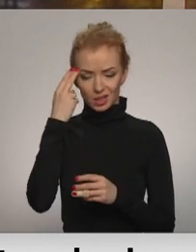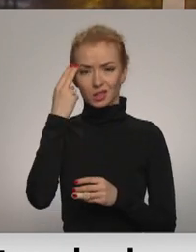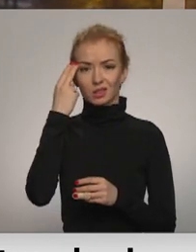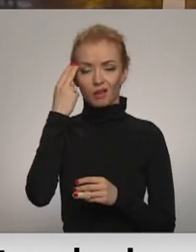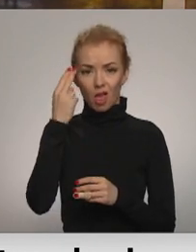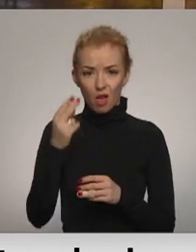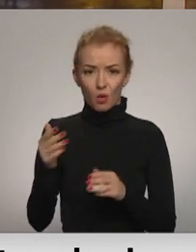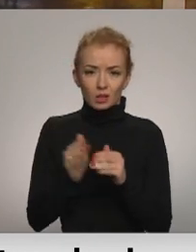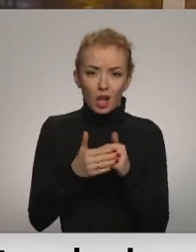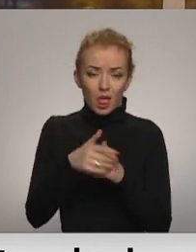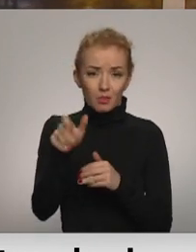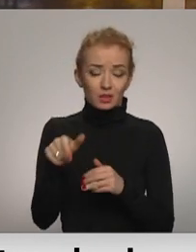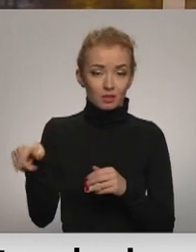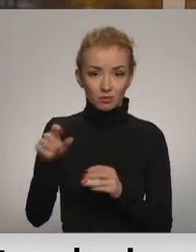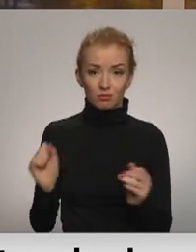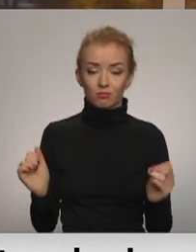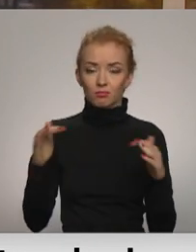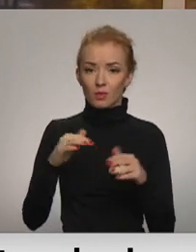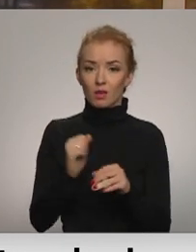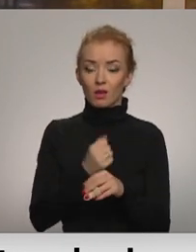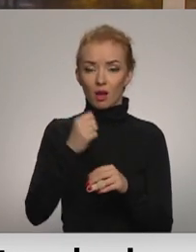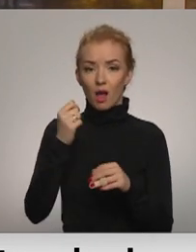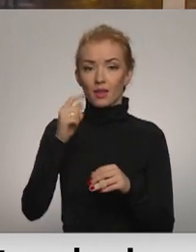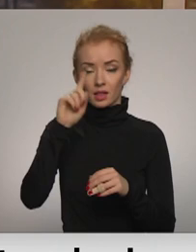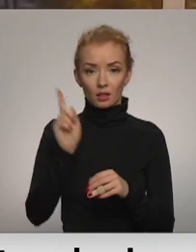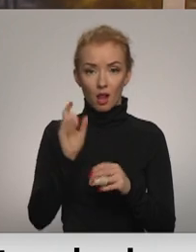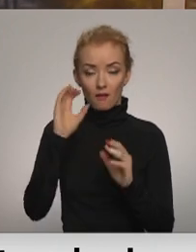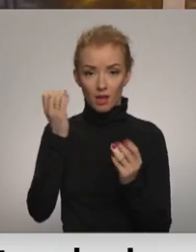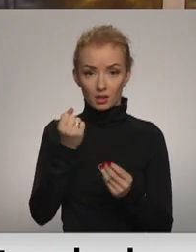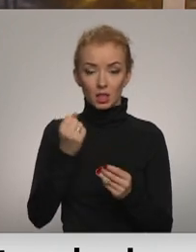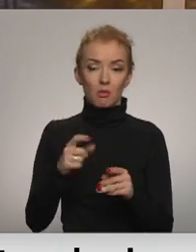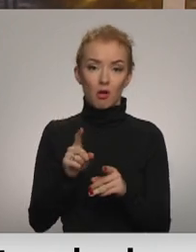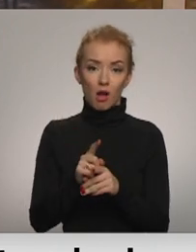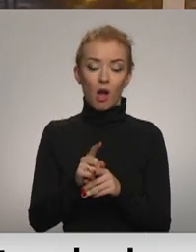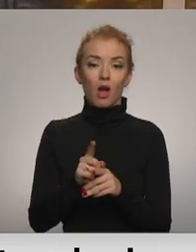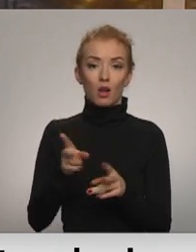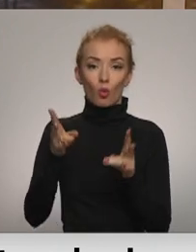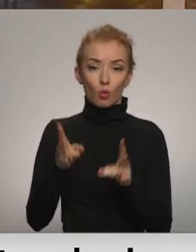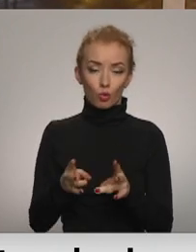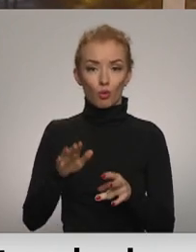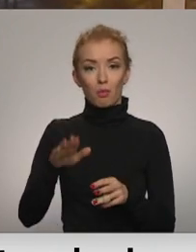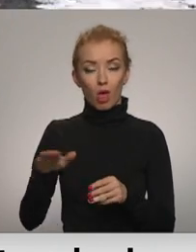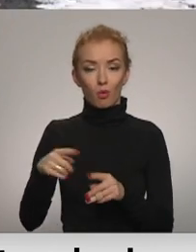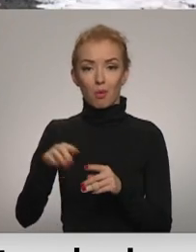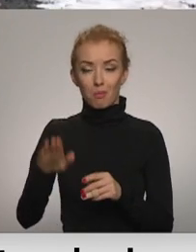slēp ebrejus. Atbraukuši gan Izraēlas vēstniecības pārstāvi, gan holokaustu upuru bērni un mazbērni.